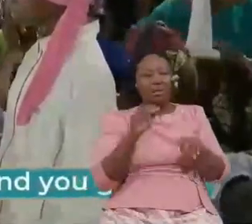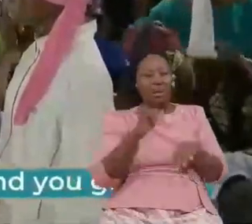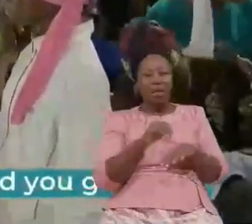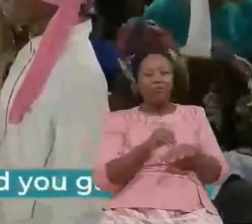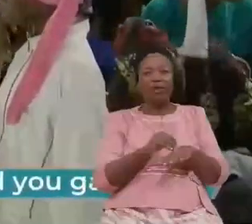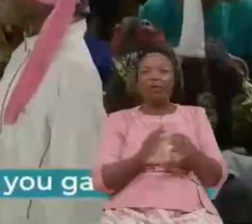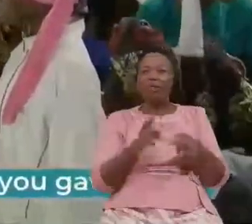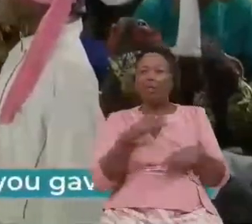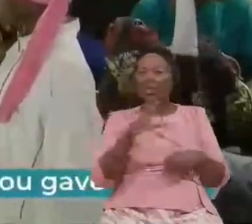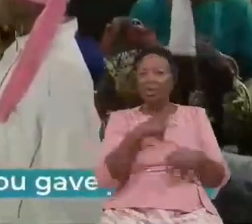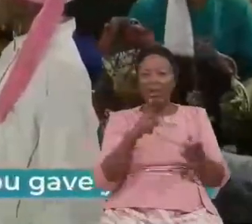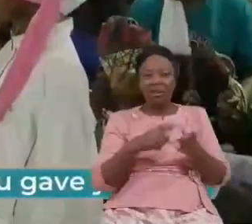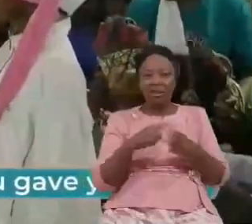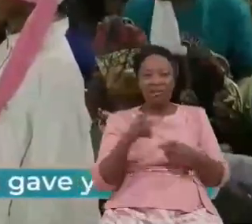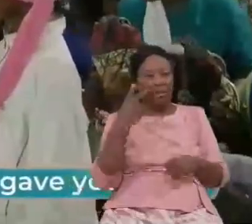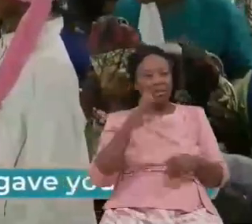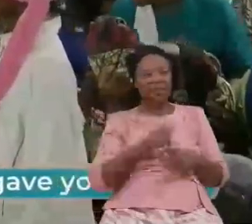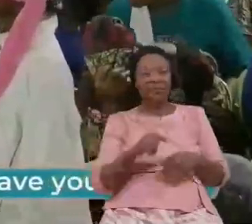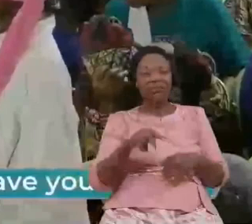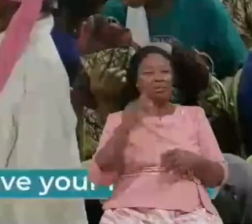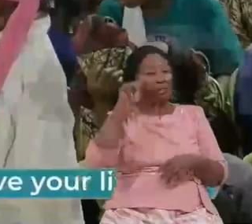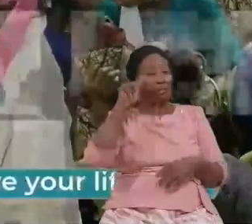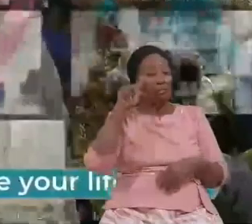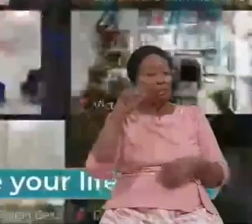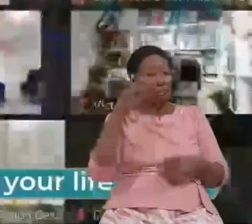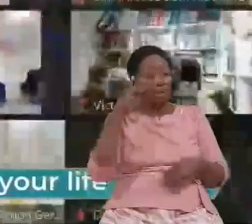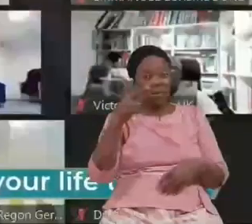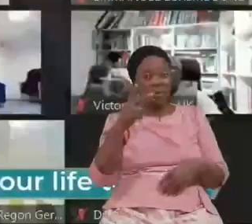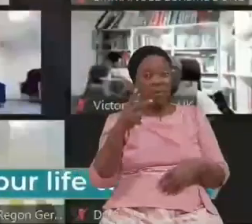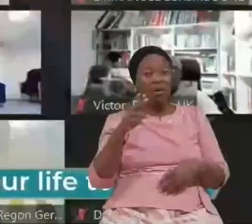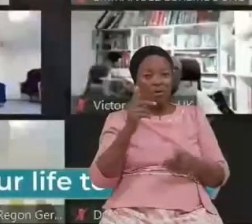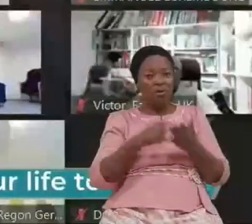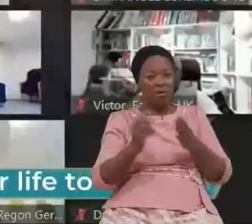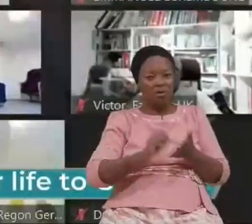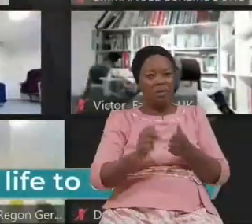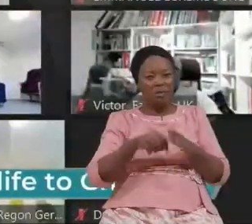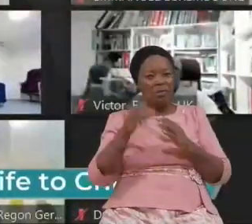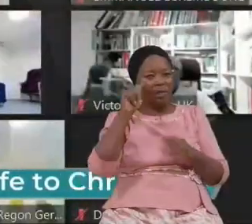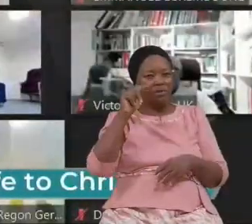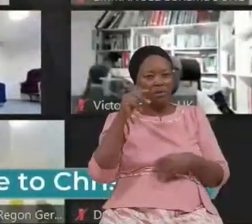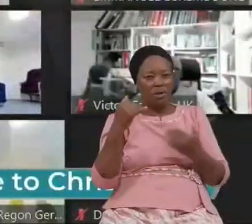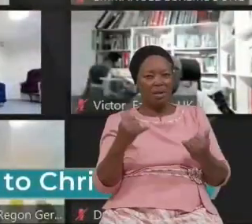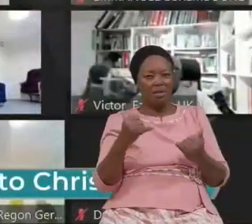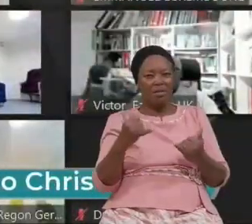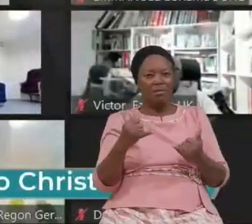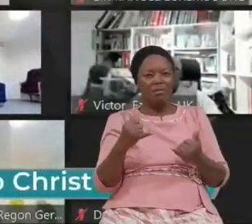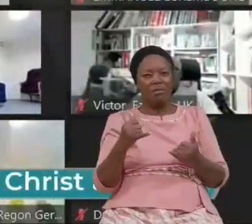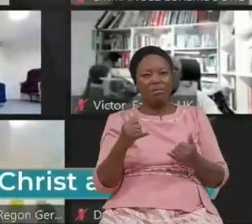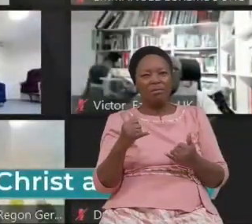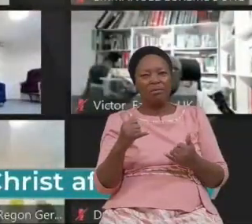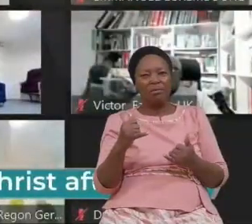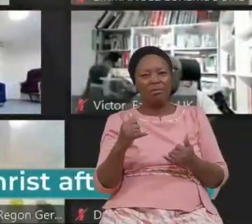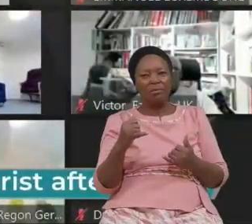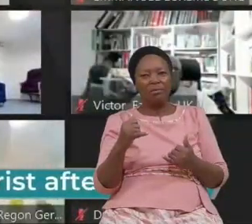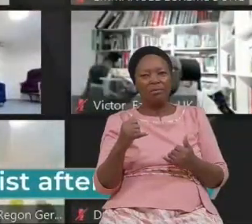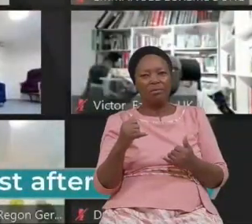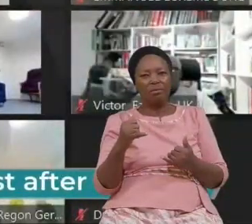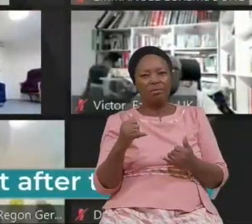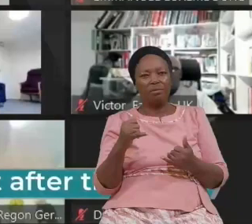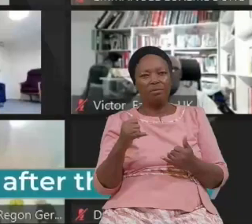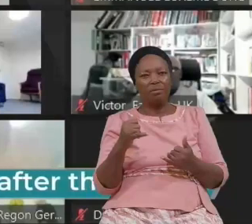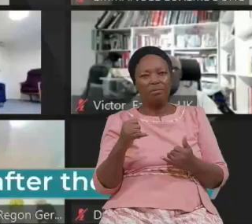regardez à l'écran il y a un lien qui s'affiche sur votre tablette surtout vous qui êtes sur ordinateur